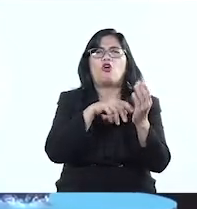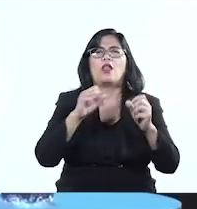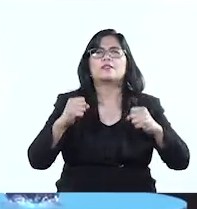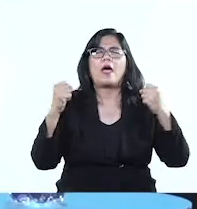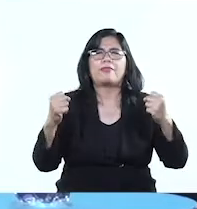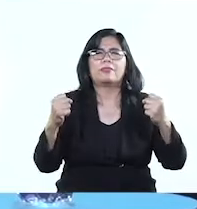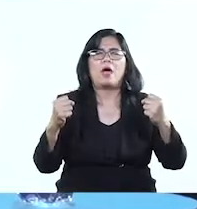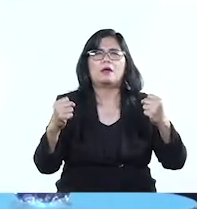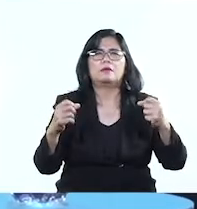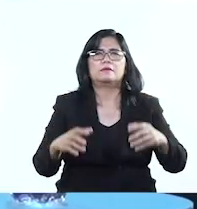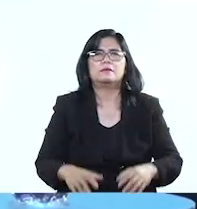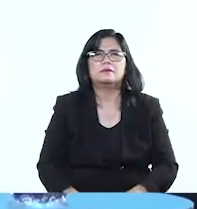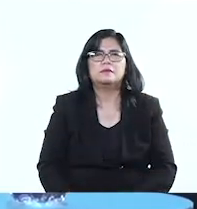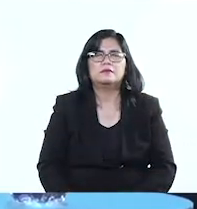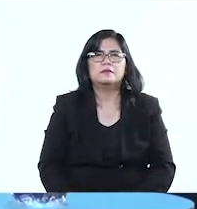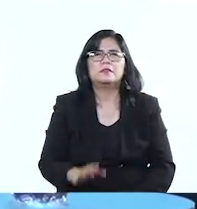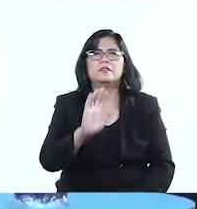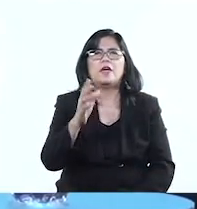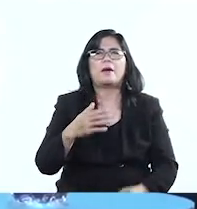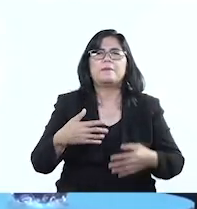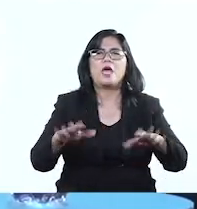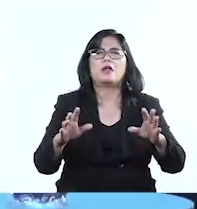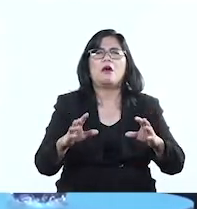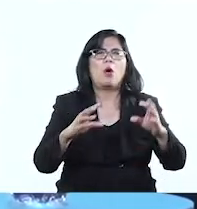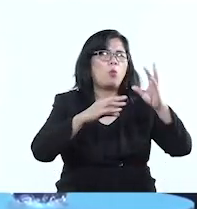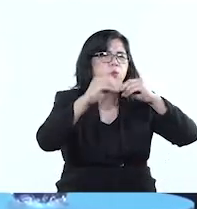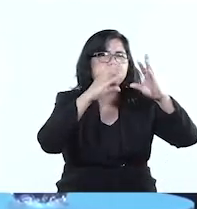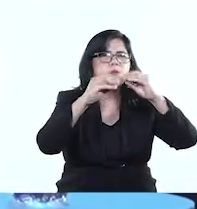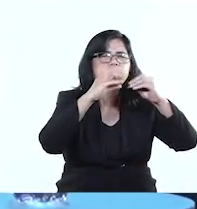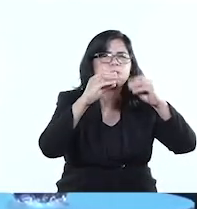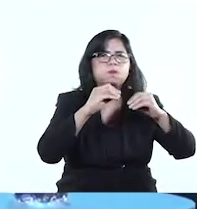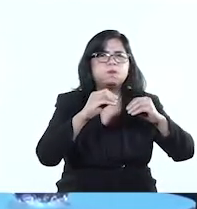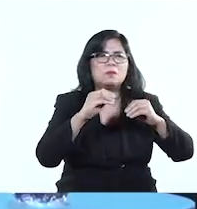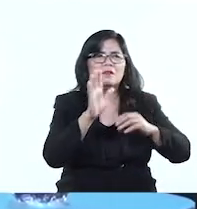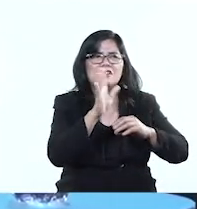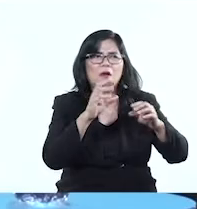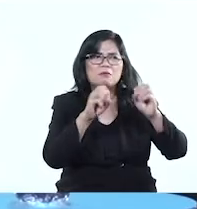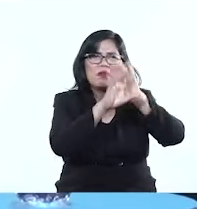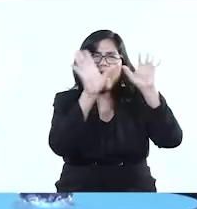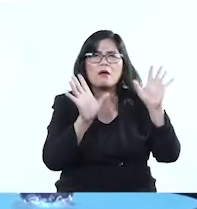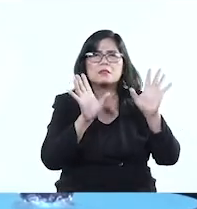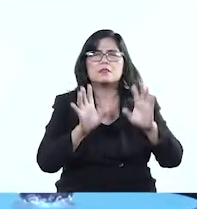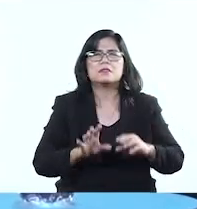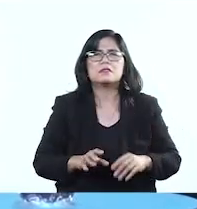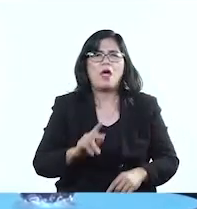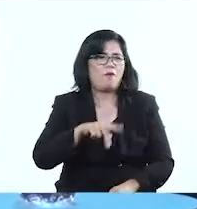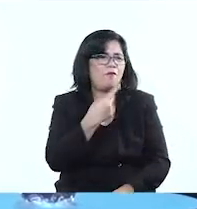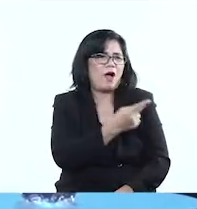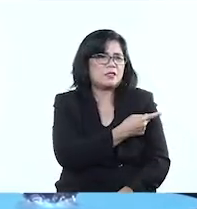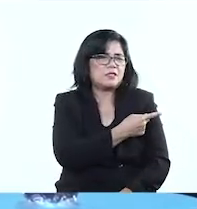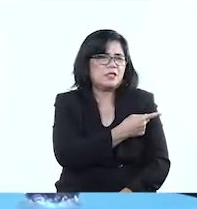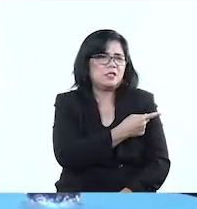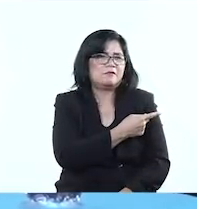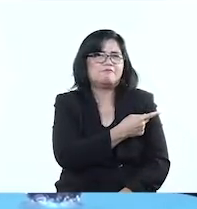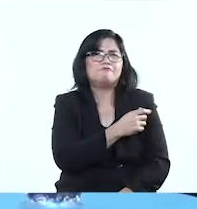Hai mereka tidak membiarkan diri pada kegaduhan kegaduhan nggak jelas Hai vaksin Berjalan dengan